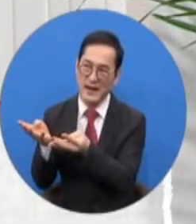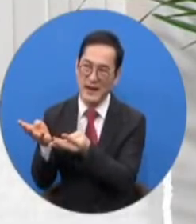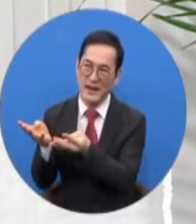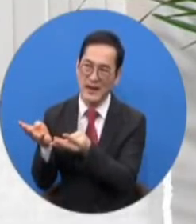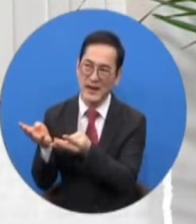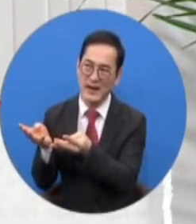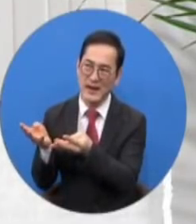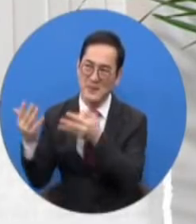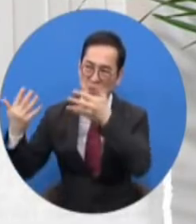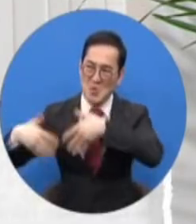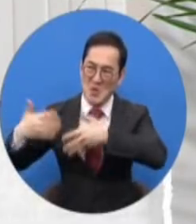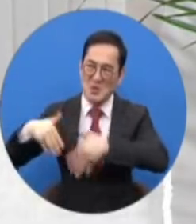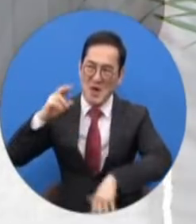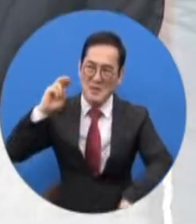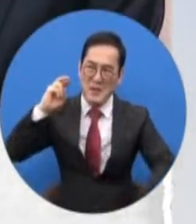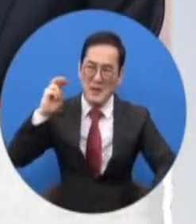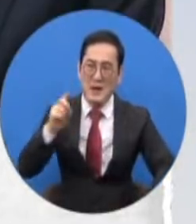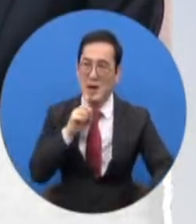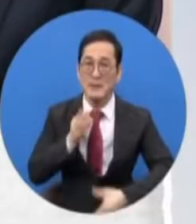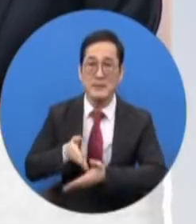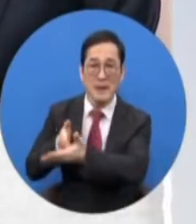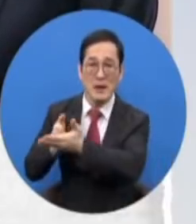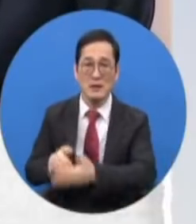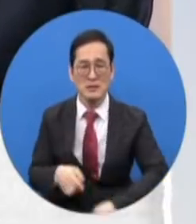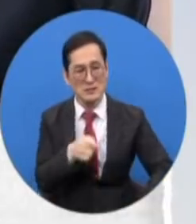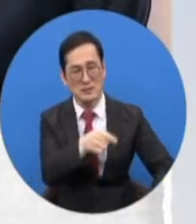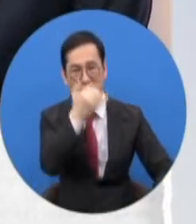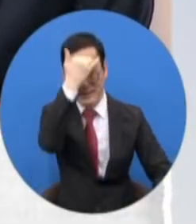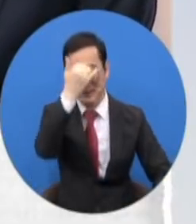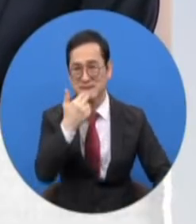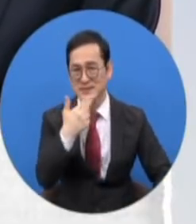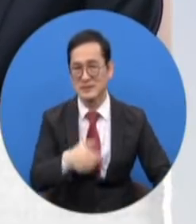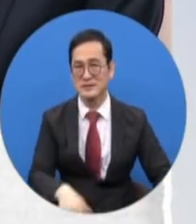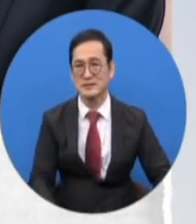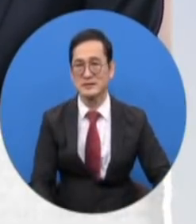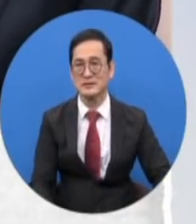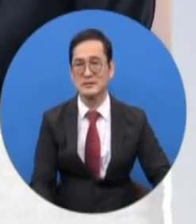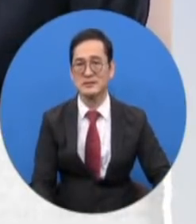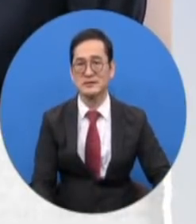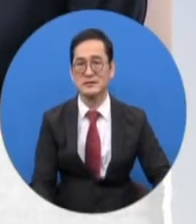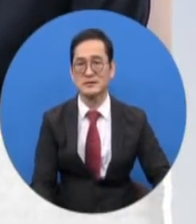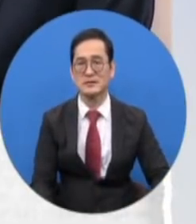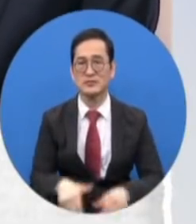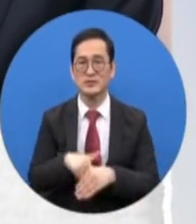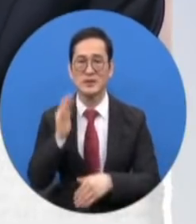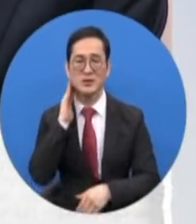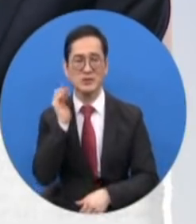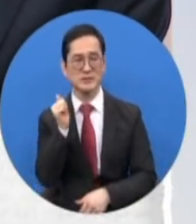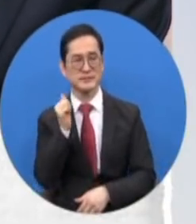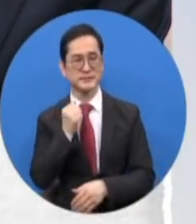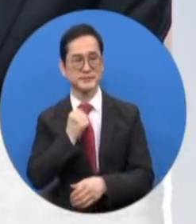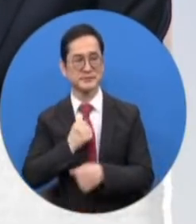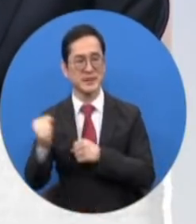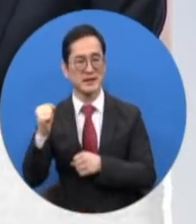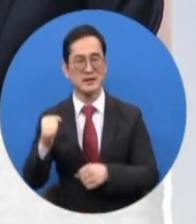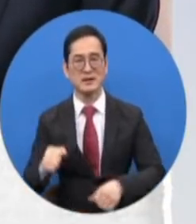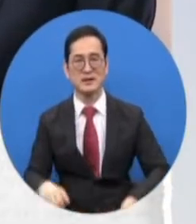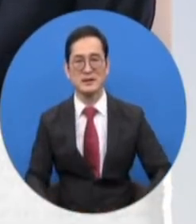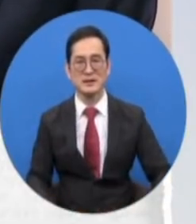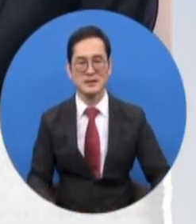아닌 거죠. 예. 이거 굉장히 자충수입니다. 이렇게 되면 문재인 대통령의 선택지를 없애버리는 거죠. 만약에 정말로 둘